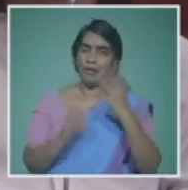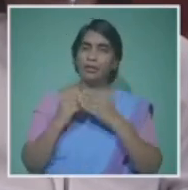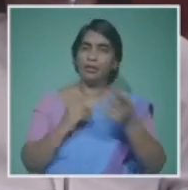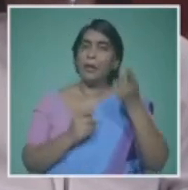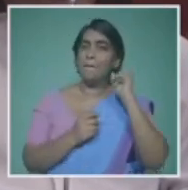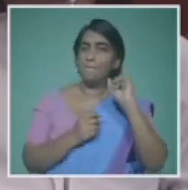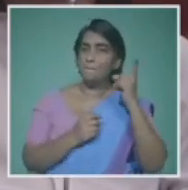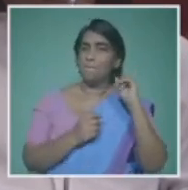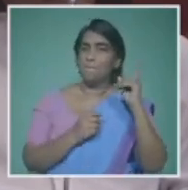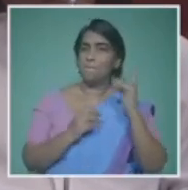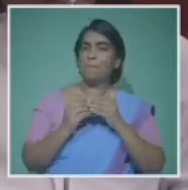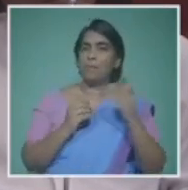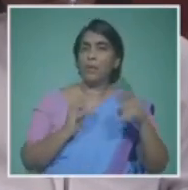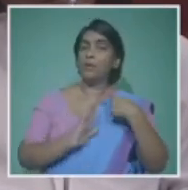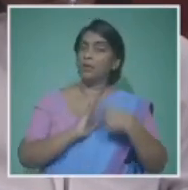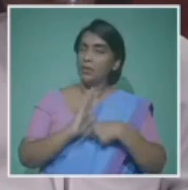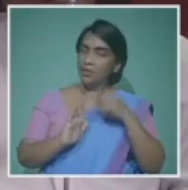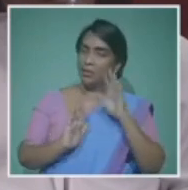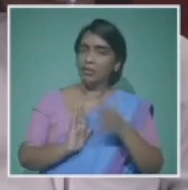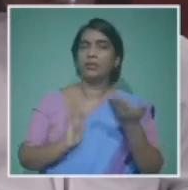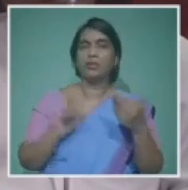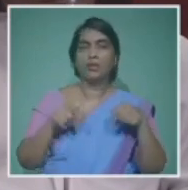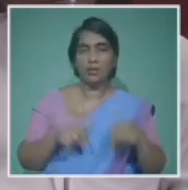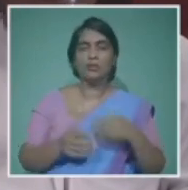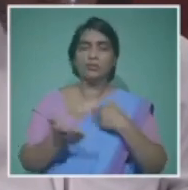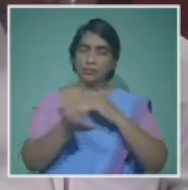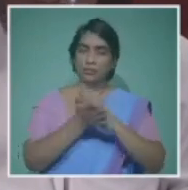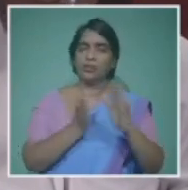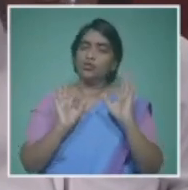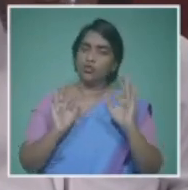ප්‍රබෝධ කළා ඒත් රට වෙනුවෙන් අපි සහයෝගය